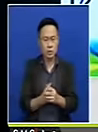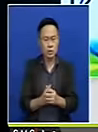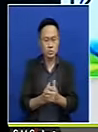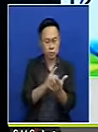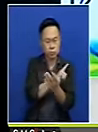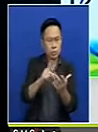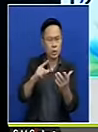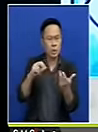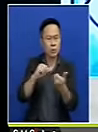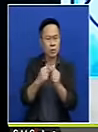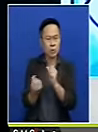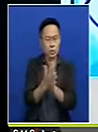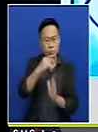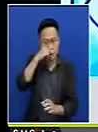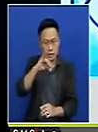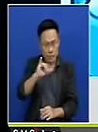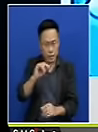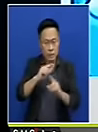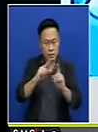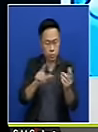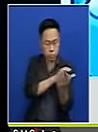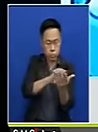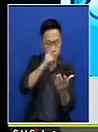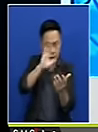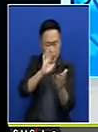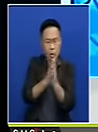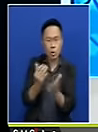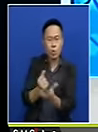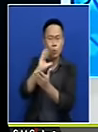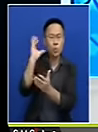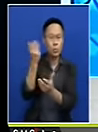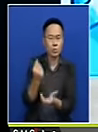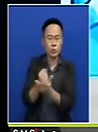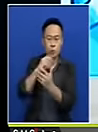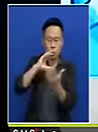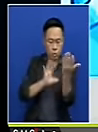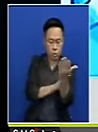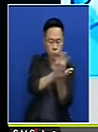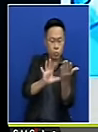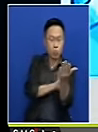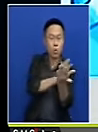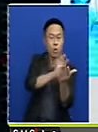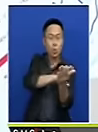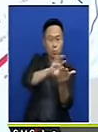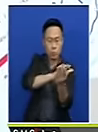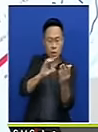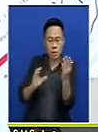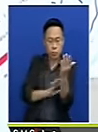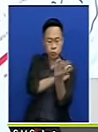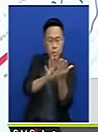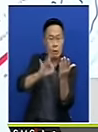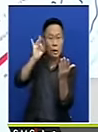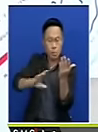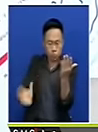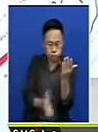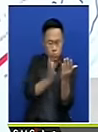ผลโดยตรงกับประเทศไทยก็คงเพราะว่าไม่ได้เข้ามาประเทศไทยแต่จะตัวดึงให้ลมมรสุมตะวันตกเฉียงใต้มีกำลังแรงขึ้นนะครับเพราะฉะ